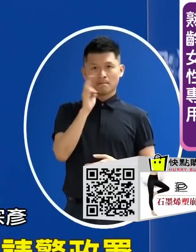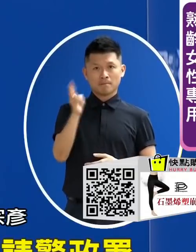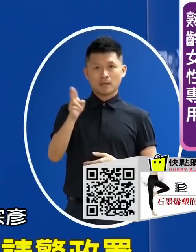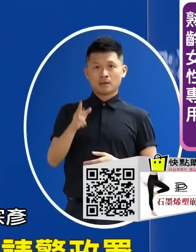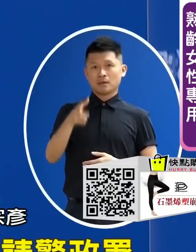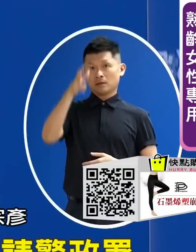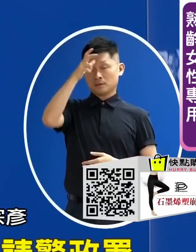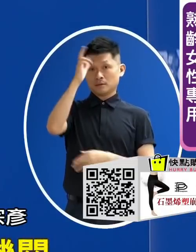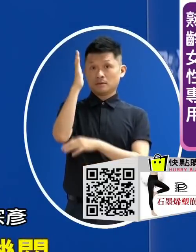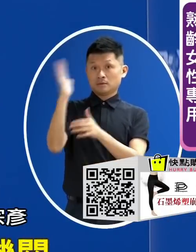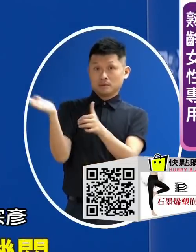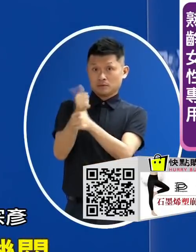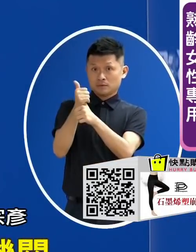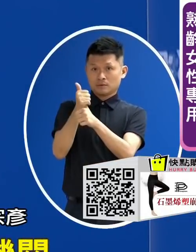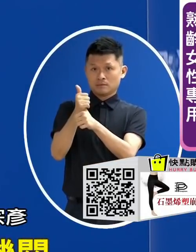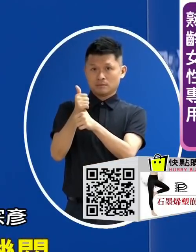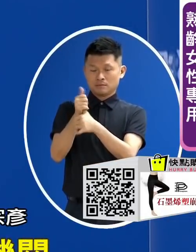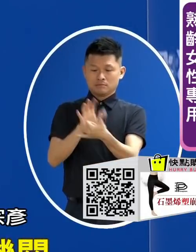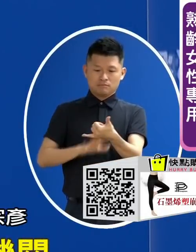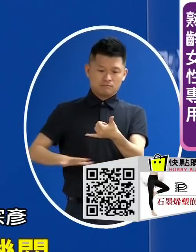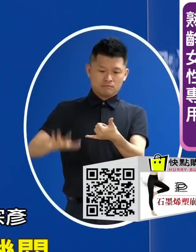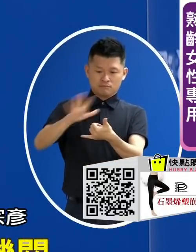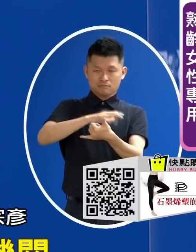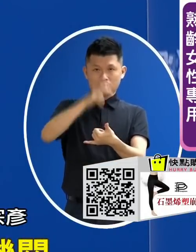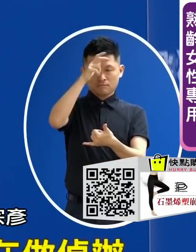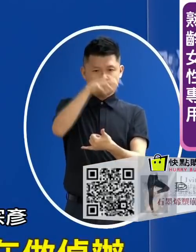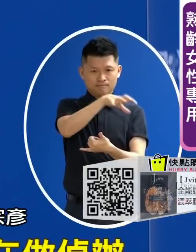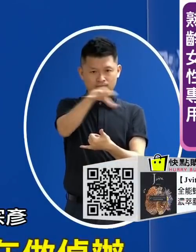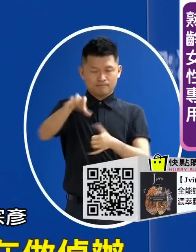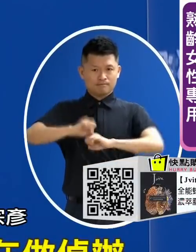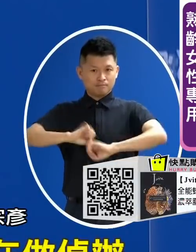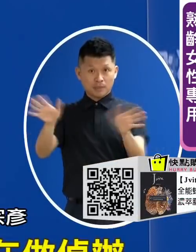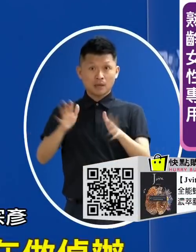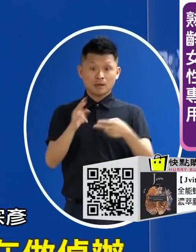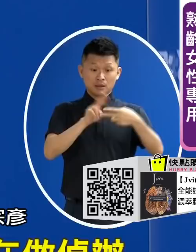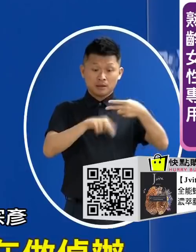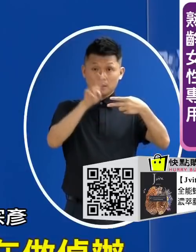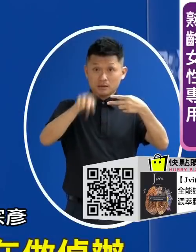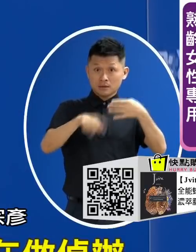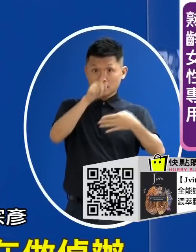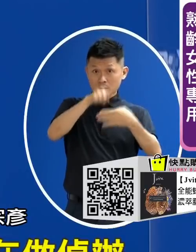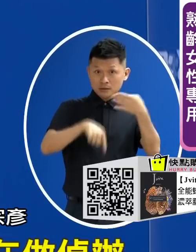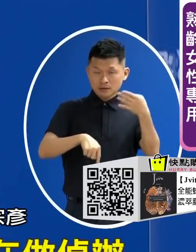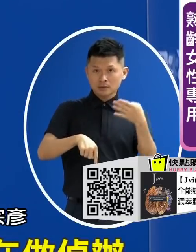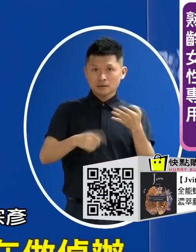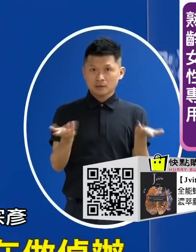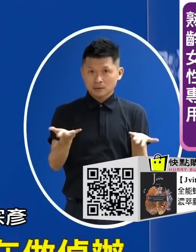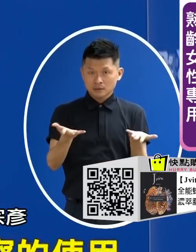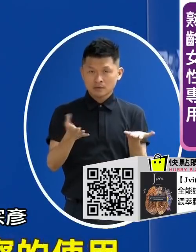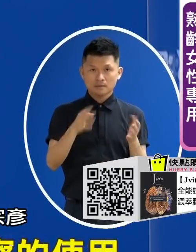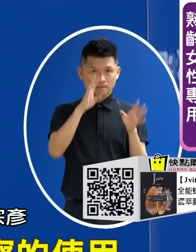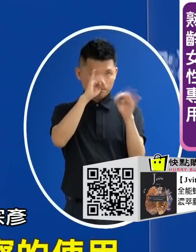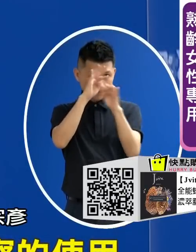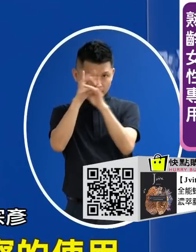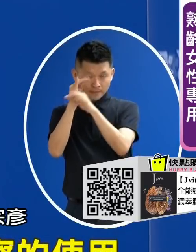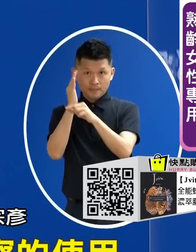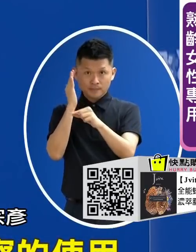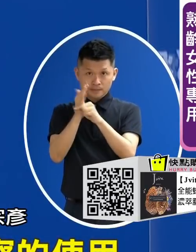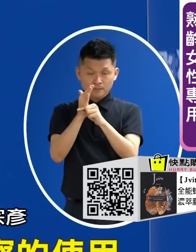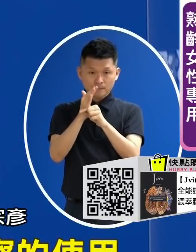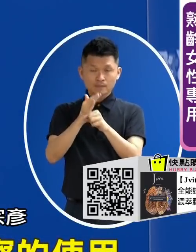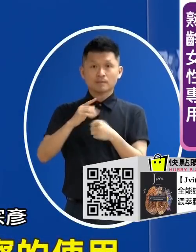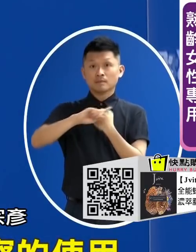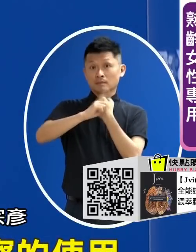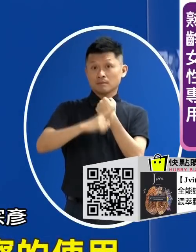署那通令所有的警察机关，刑事案件在这一段时间在做侦办，虽然是合法